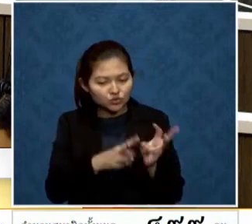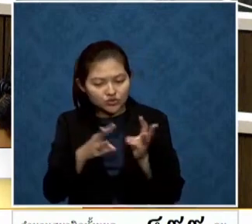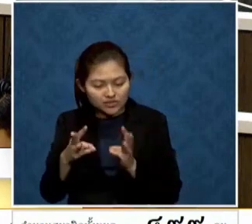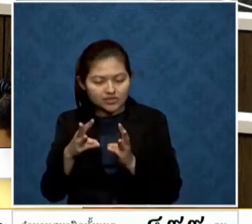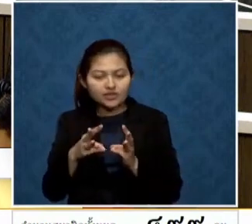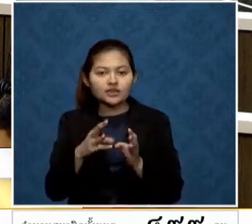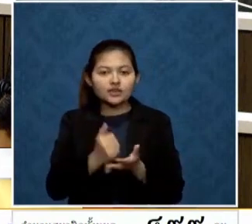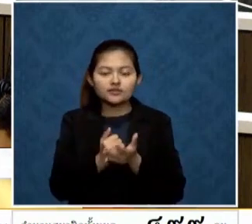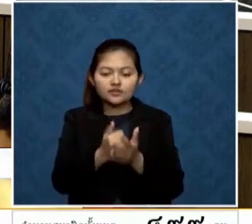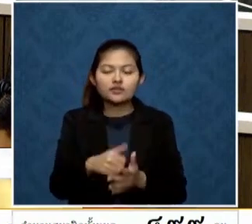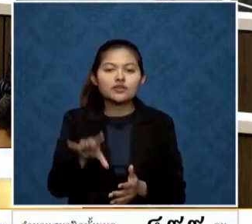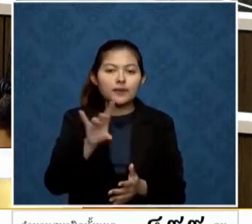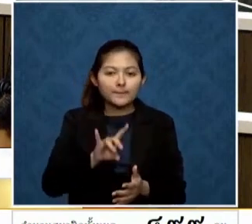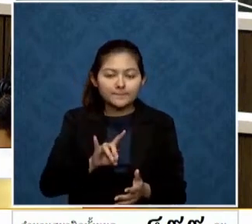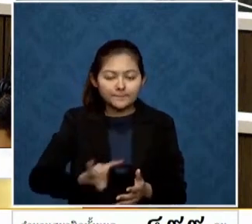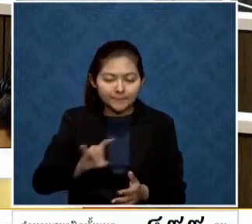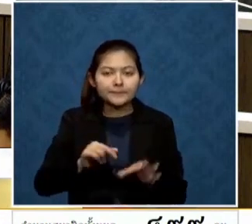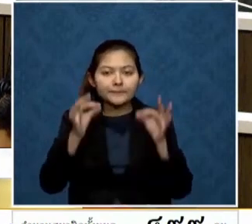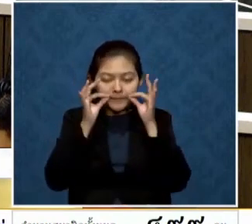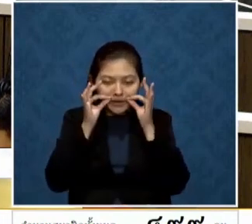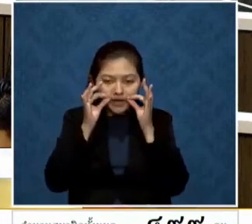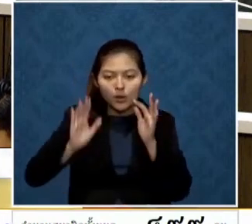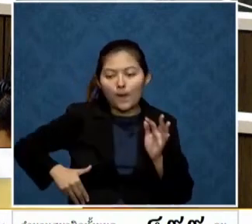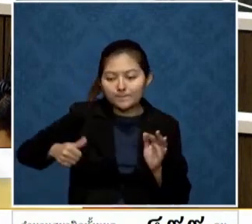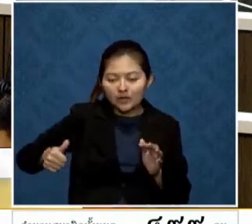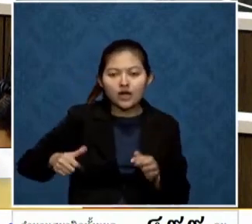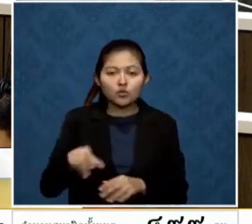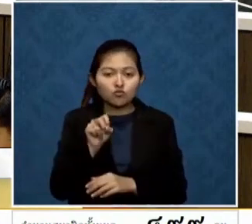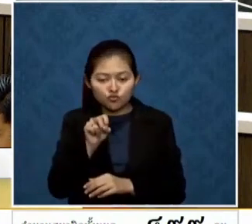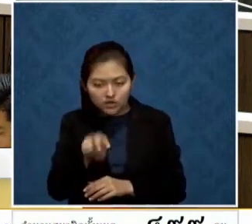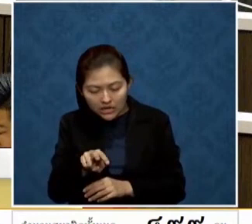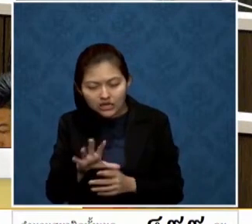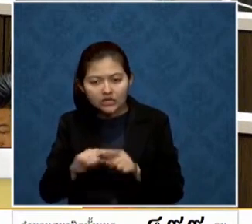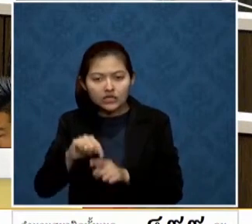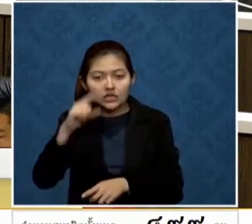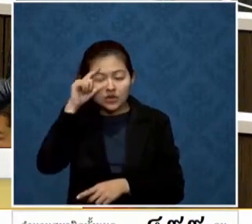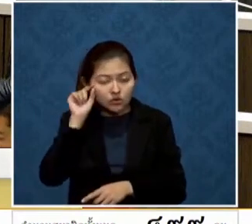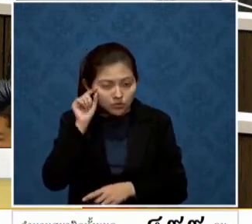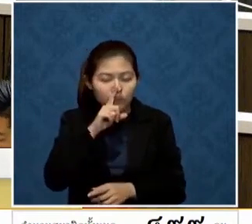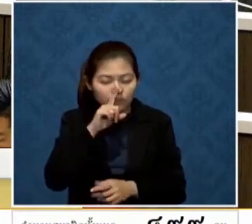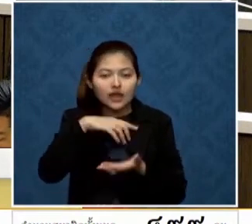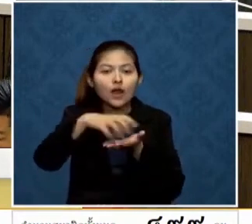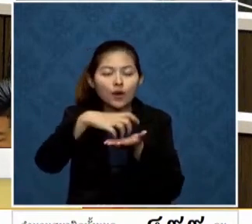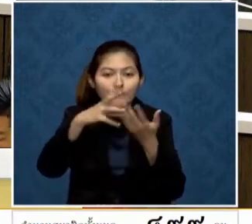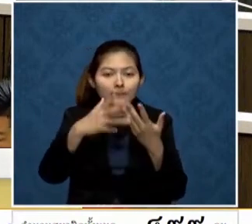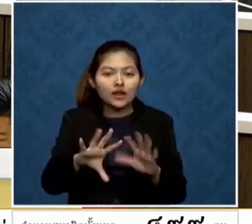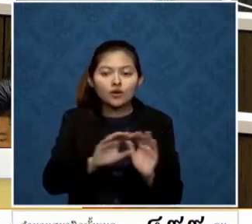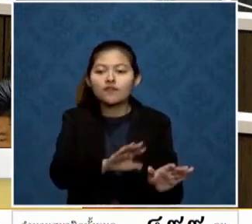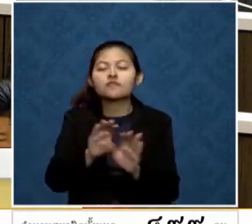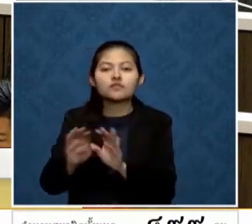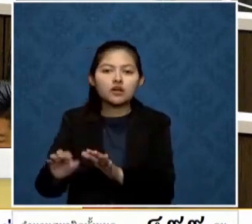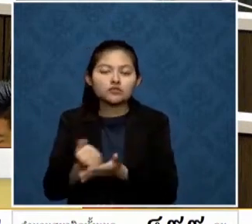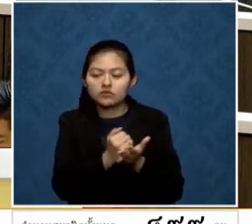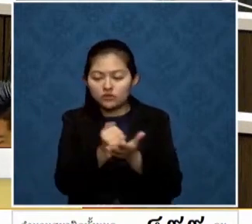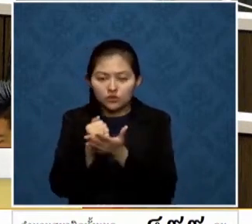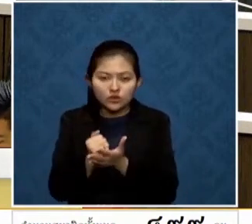สุนัขแมวจรลิงจรหรือแม้แต่เอ่อตัวเงินตัวทองนะครับที่คุณท่าพิพ์ได้พูดไปนะครับก็อยากฝากทุกท่านนะครับช่วย